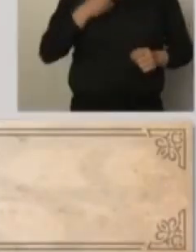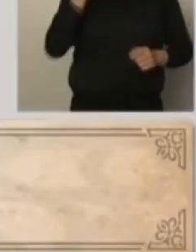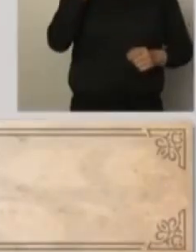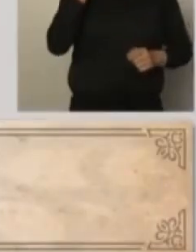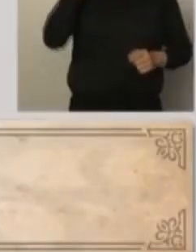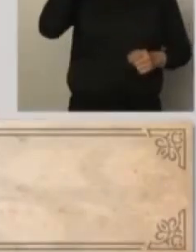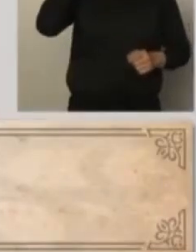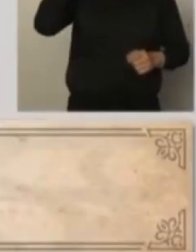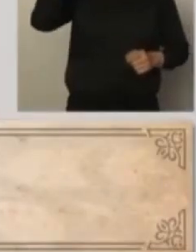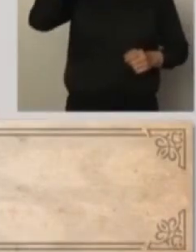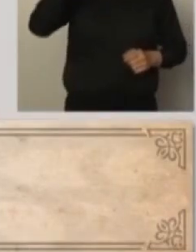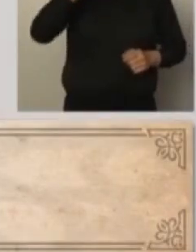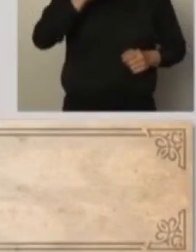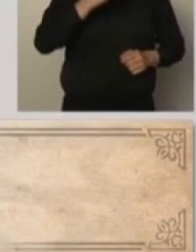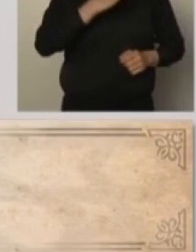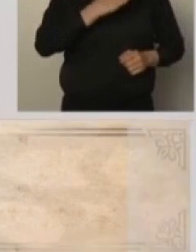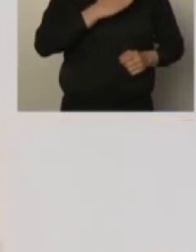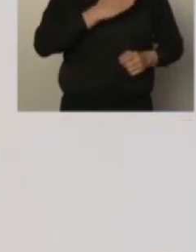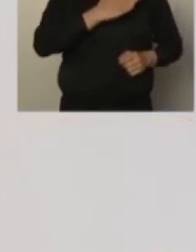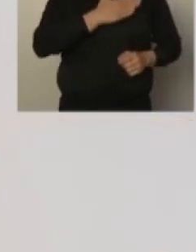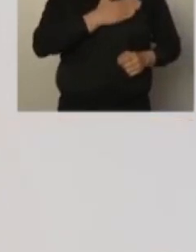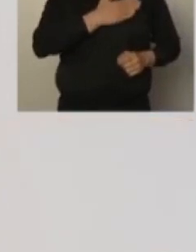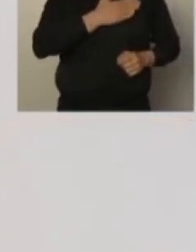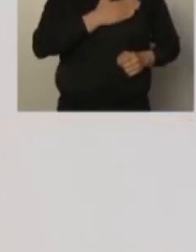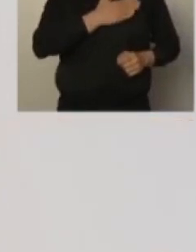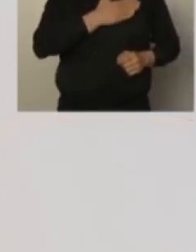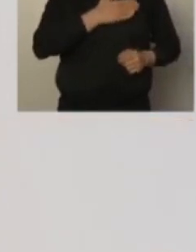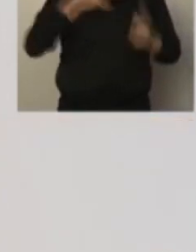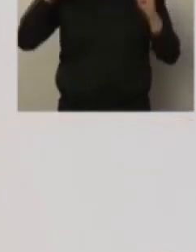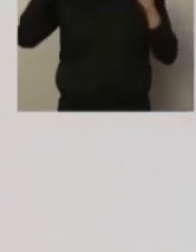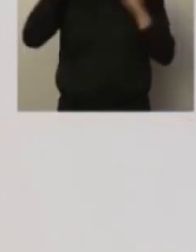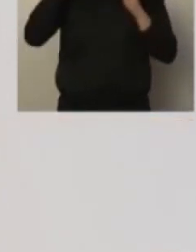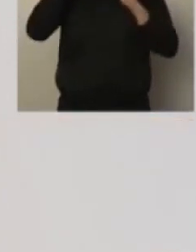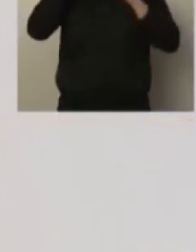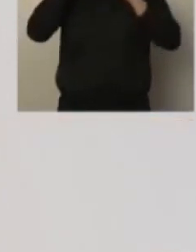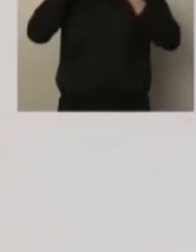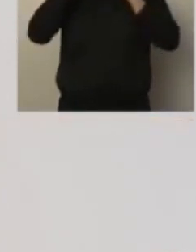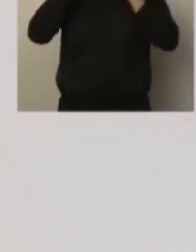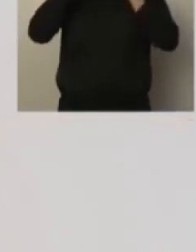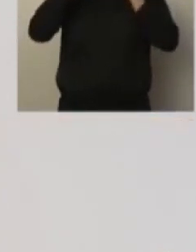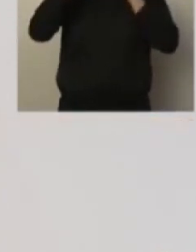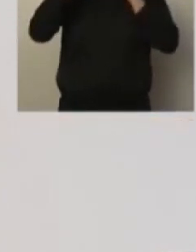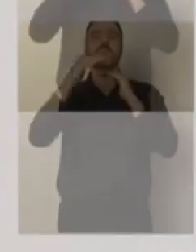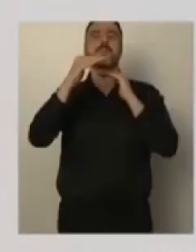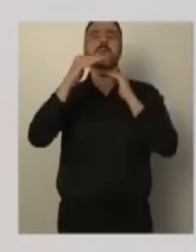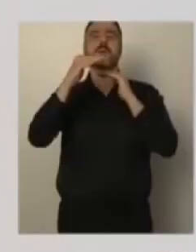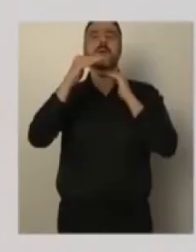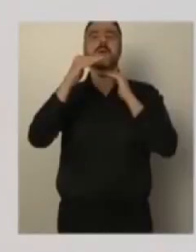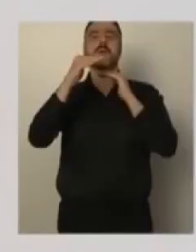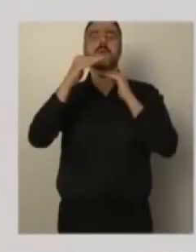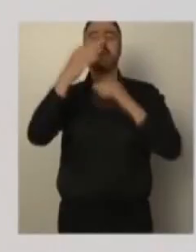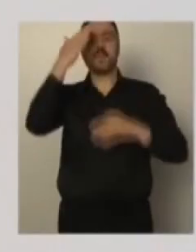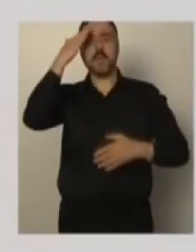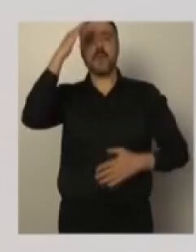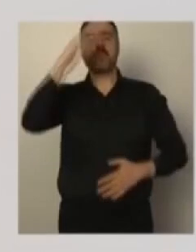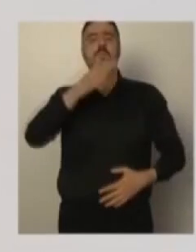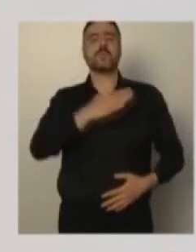Vessalatu vesselamu ala rasulina Muhammedin ve ala alihi ve ashabihi